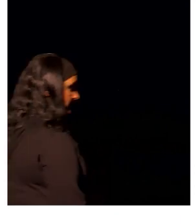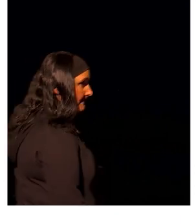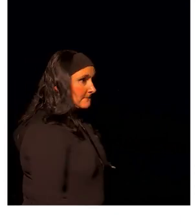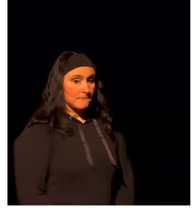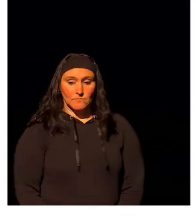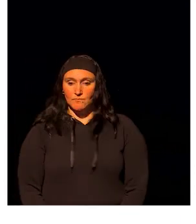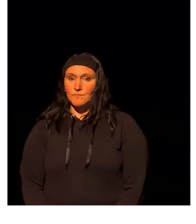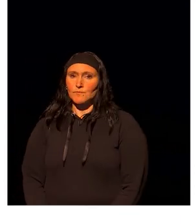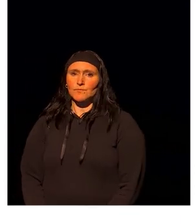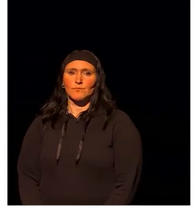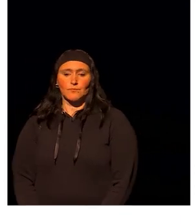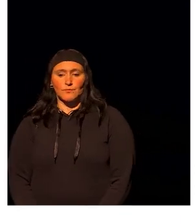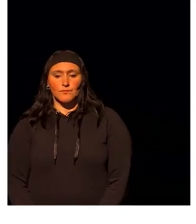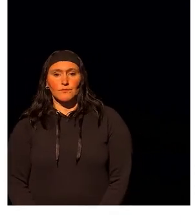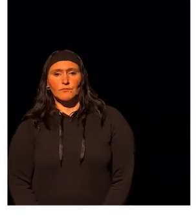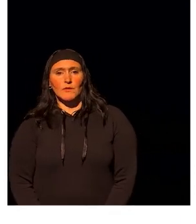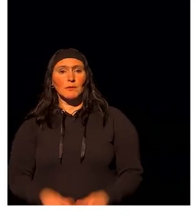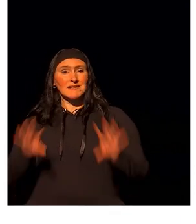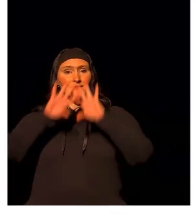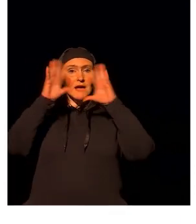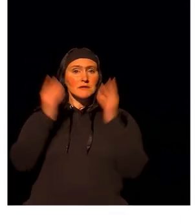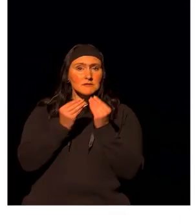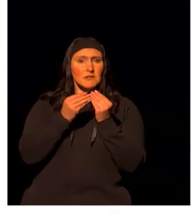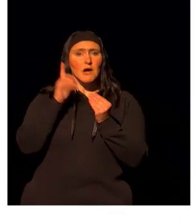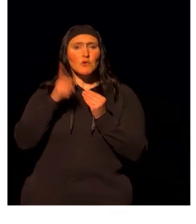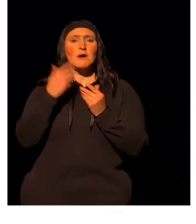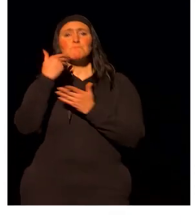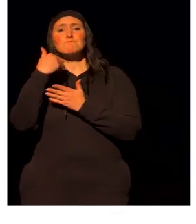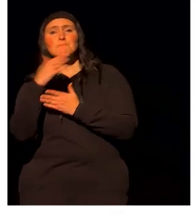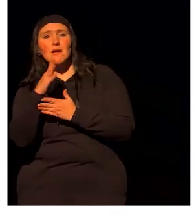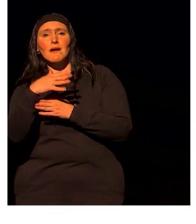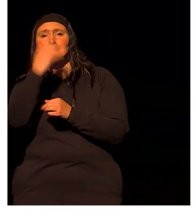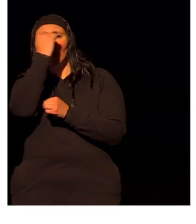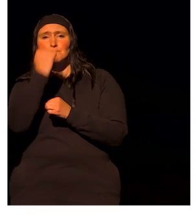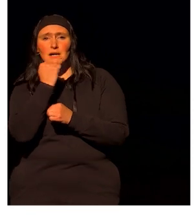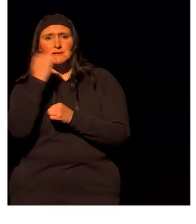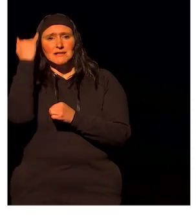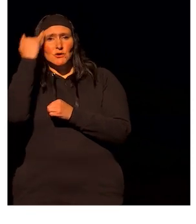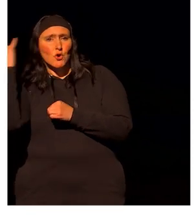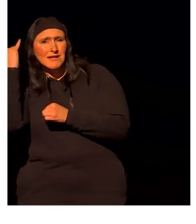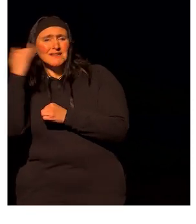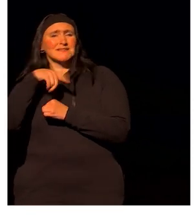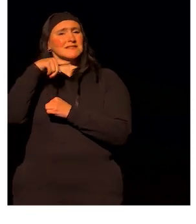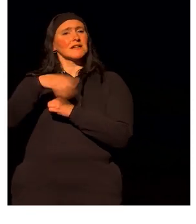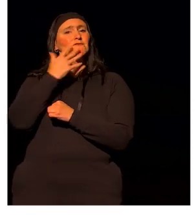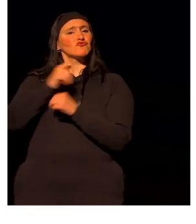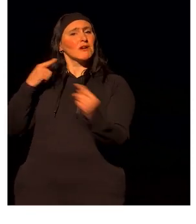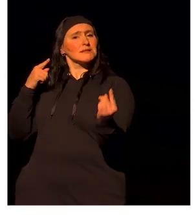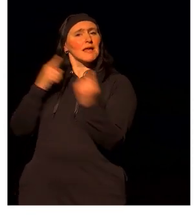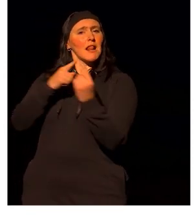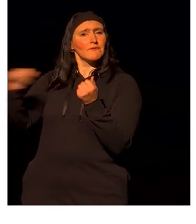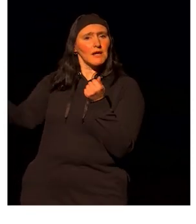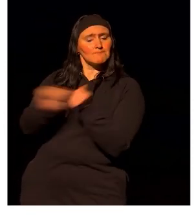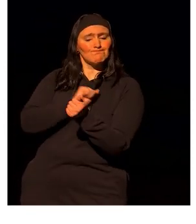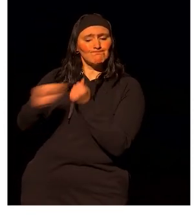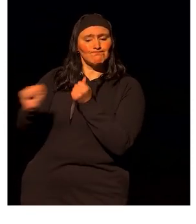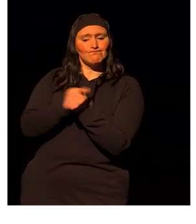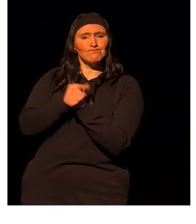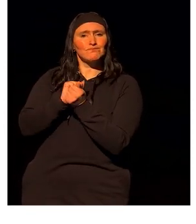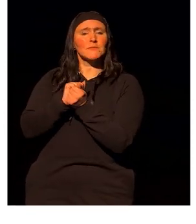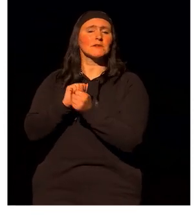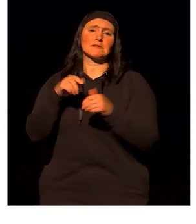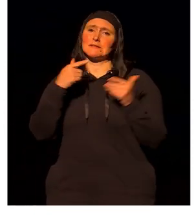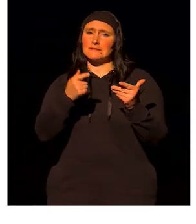Staat Israel von der Hamas-Ideologie geprägt ist und darin ausgedrückt wird und eben